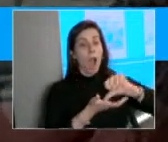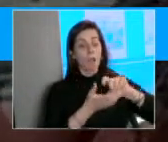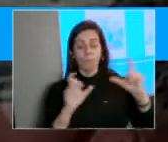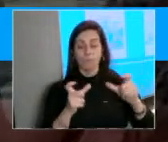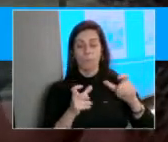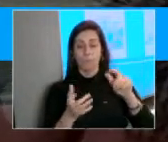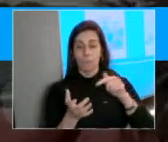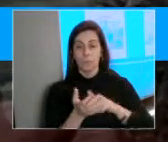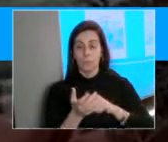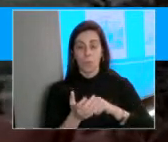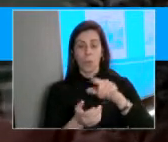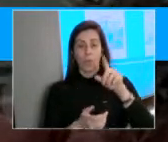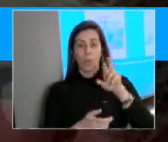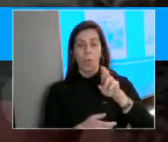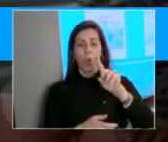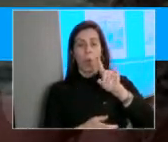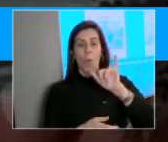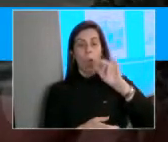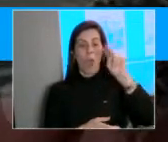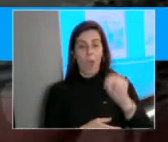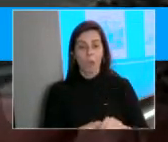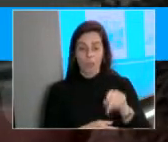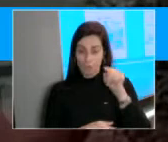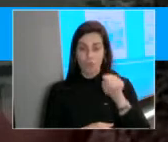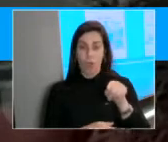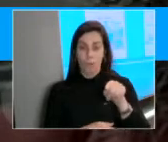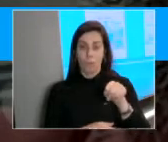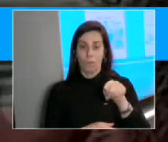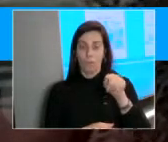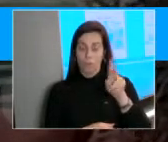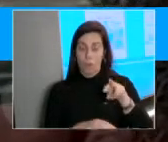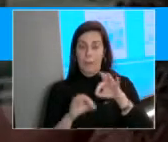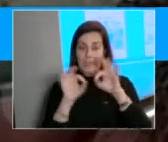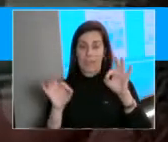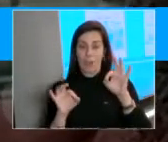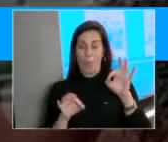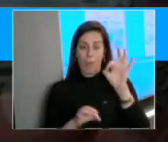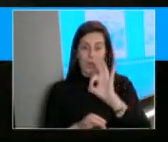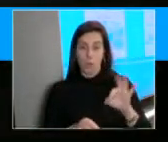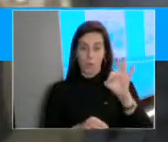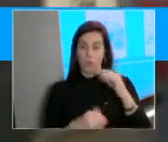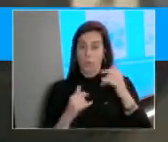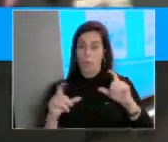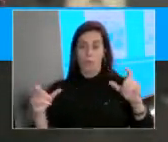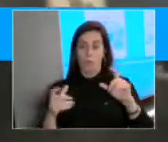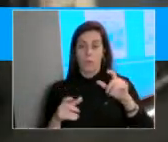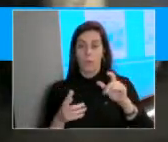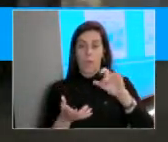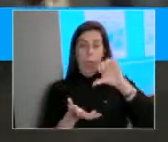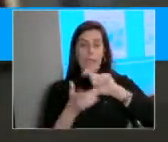העיר רוחן שב... בירת פרובינציית חוביי, ששם חוביי, ששם התחילו הדברים, וכעת היא חסומת